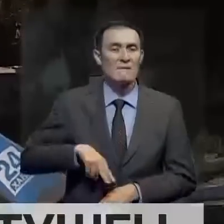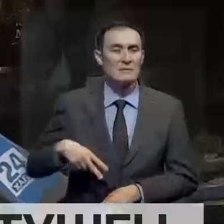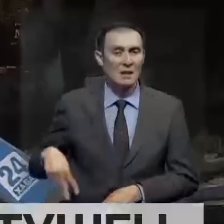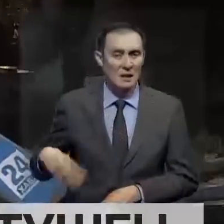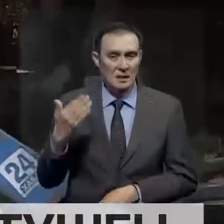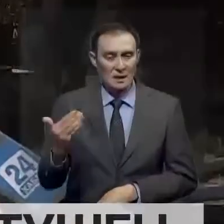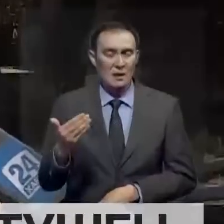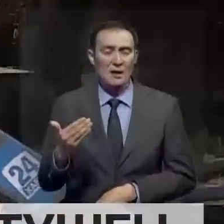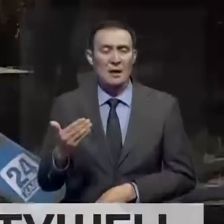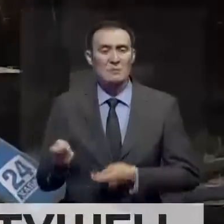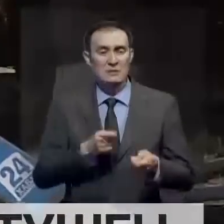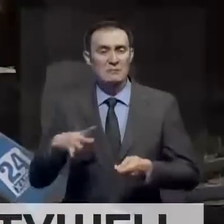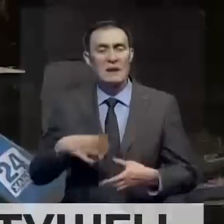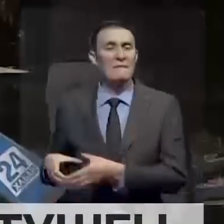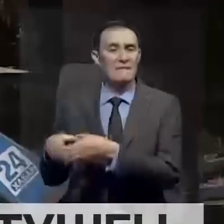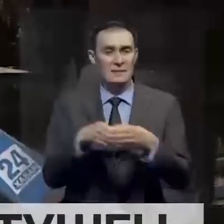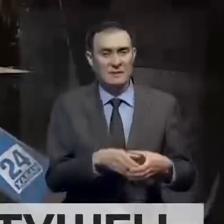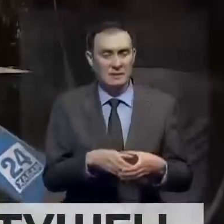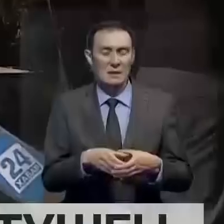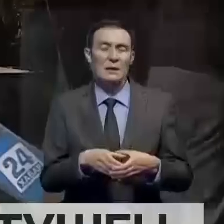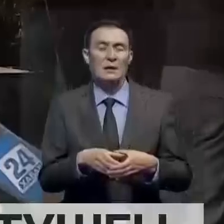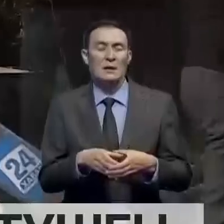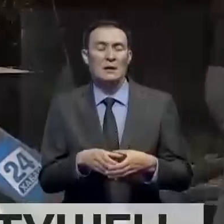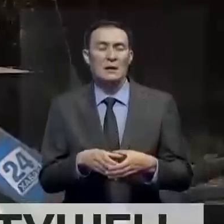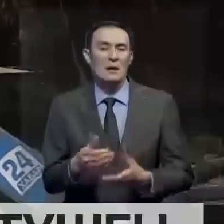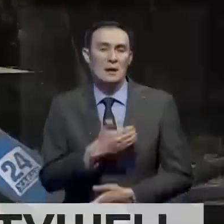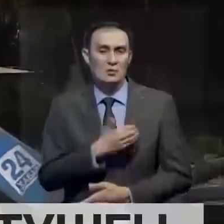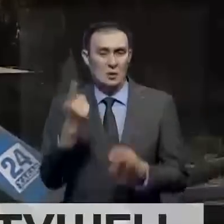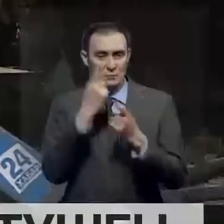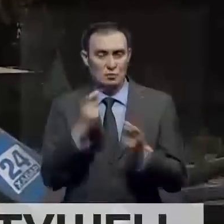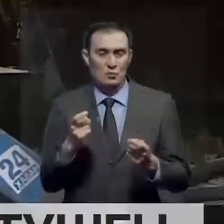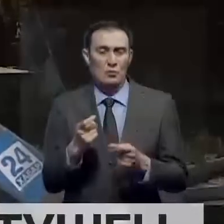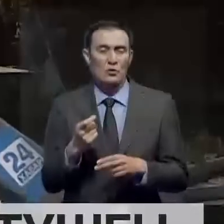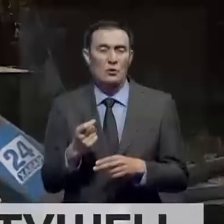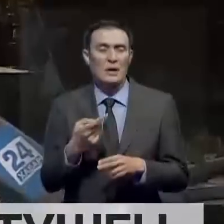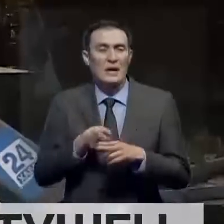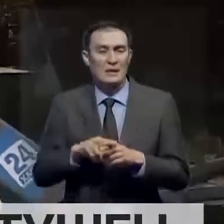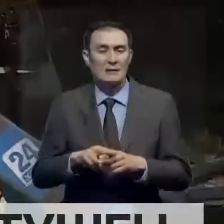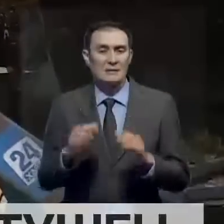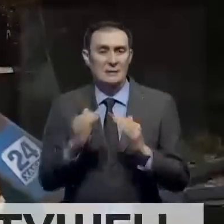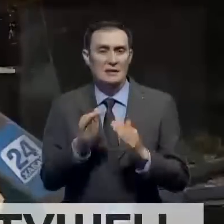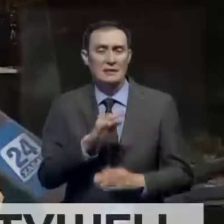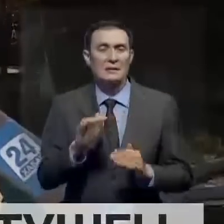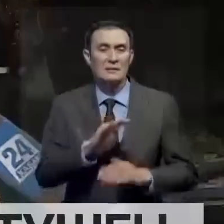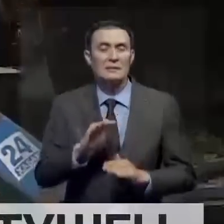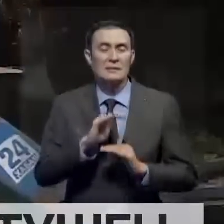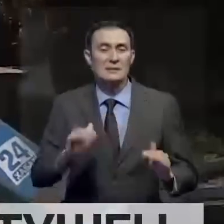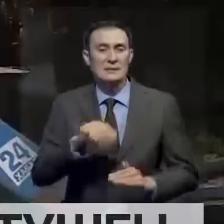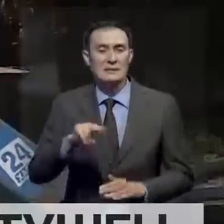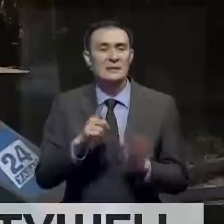воспитателя администрации были выведены. Хотелось бы отметить, что частный детский сад на 70